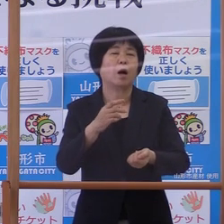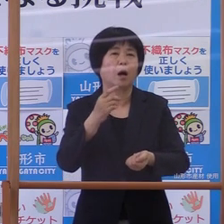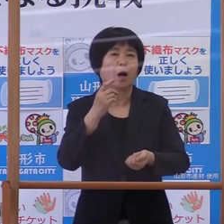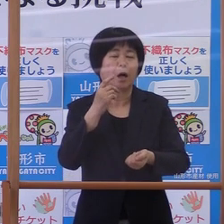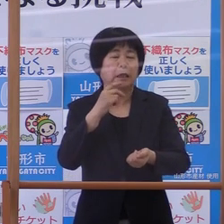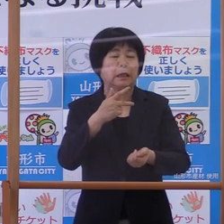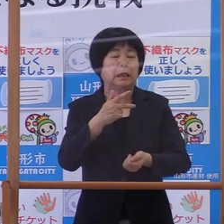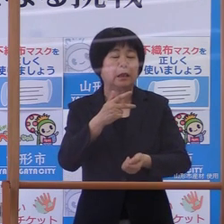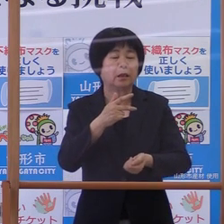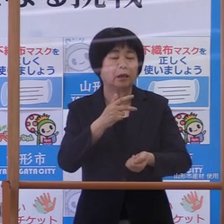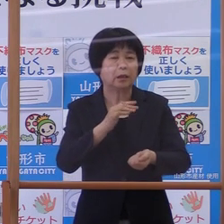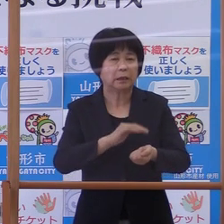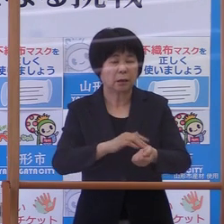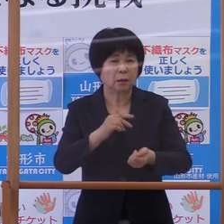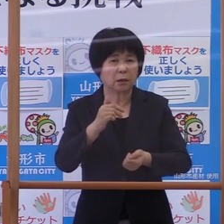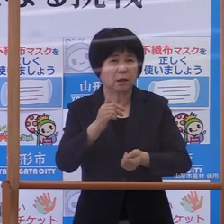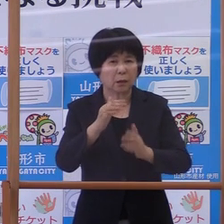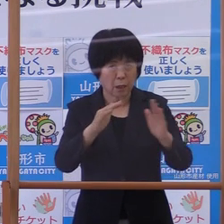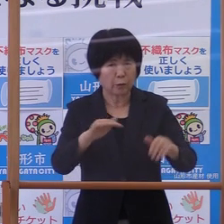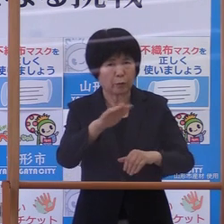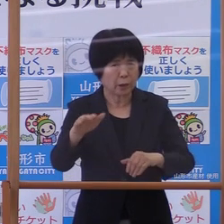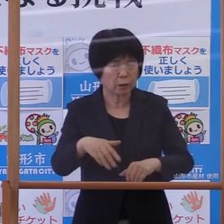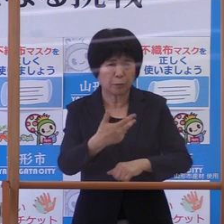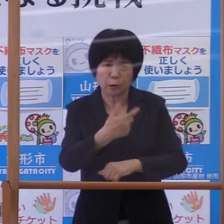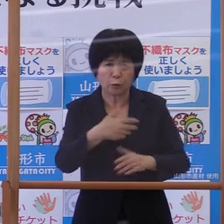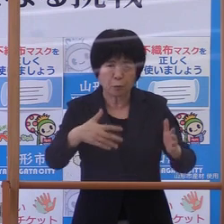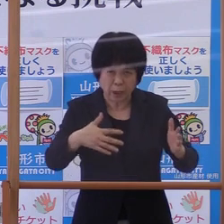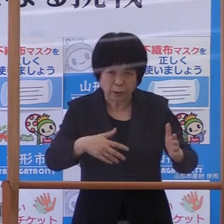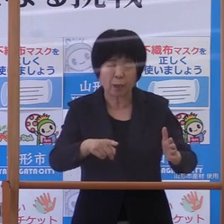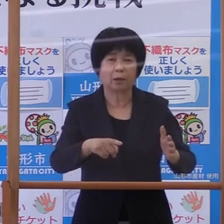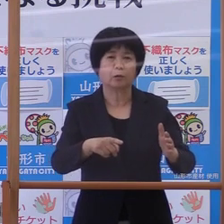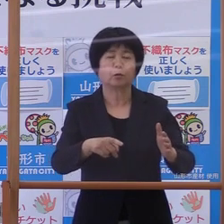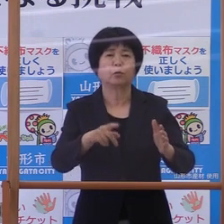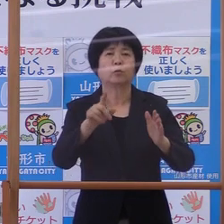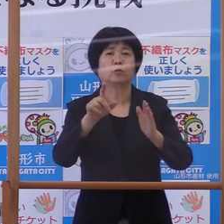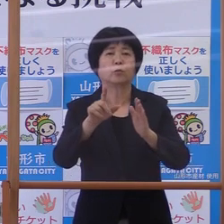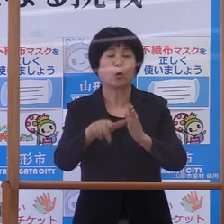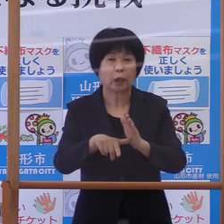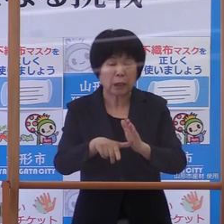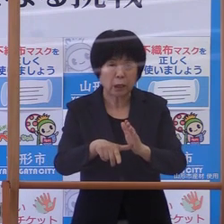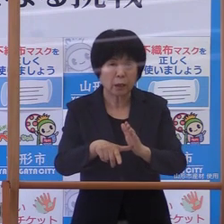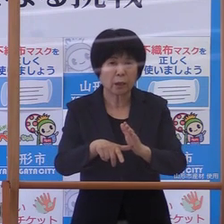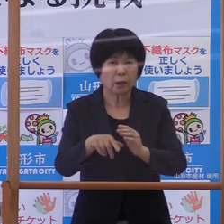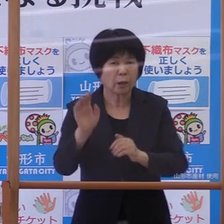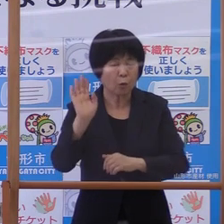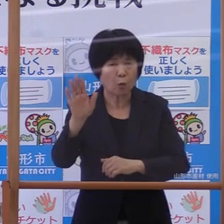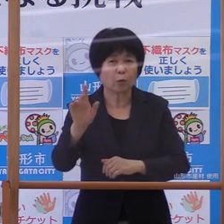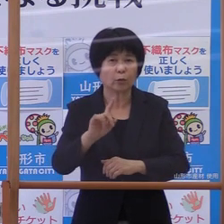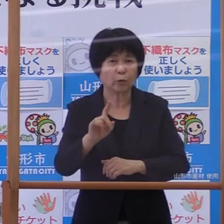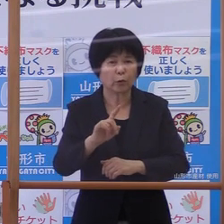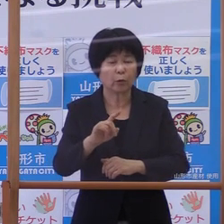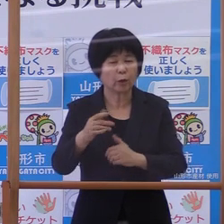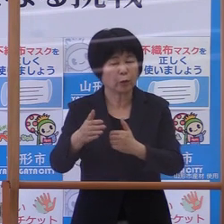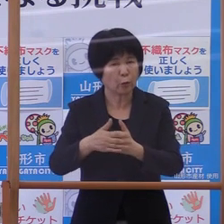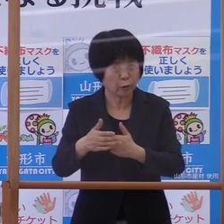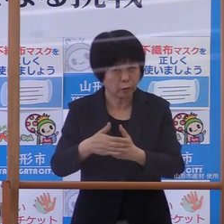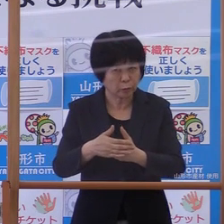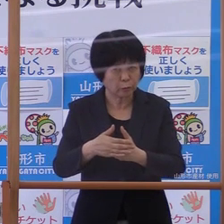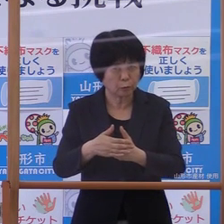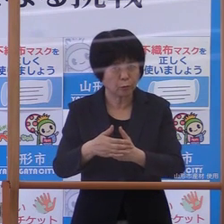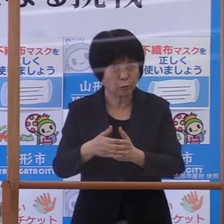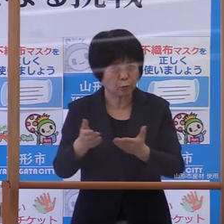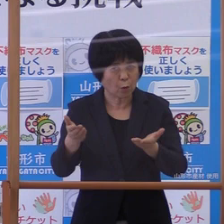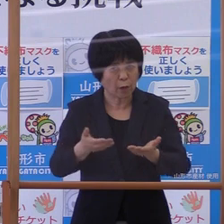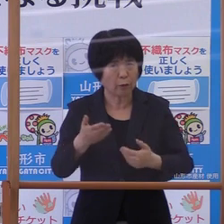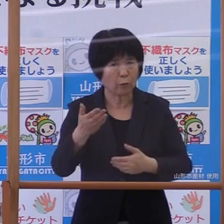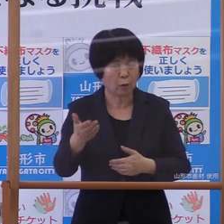あのまだ接種が終わっていないという状況もございます。そのような中で、まあ、今後、どのような協力体制を取ってい